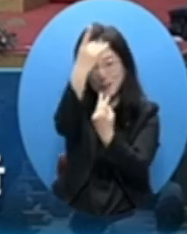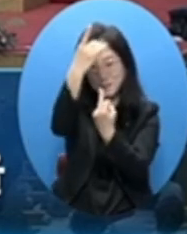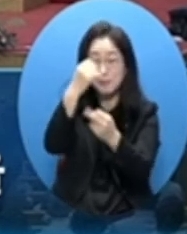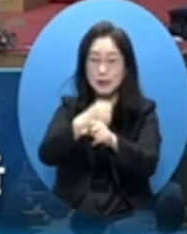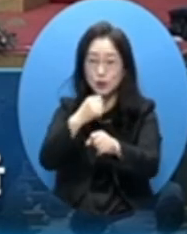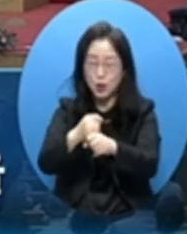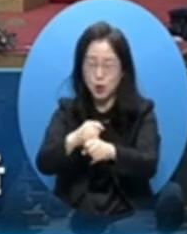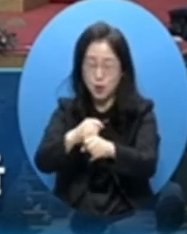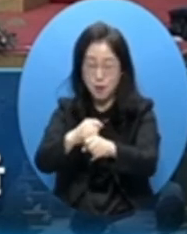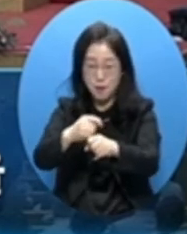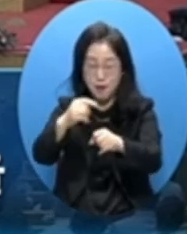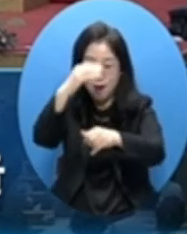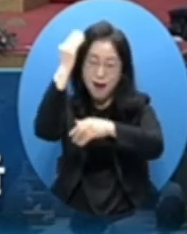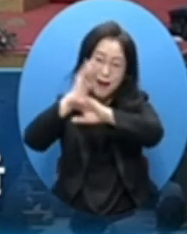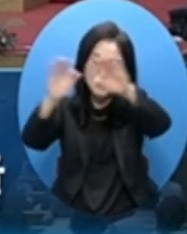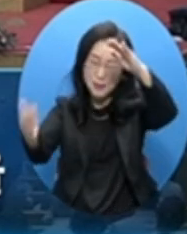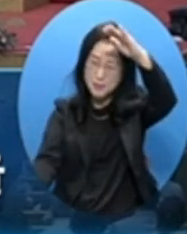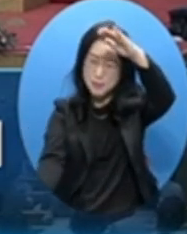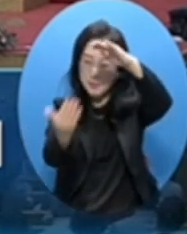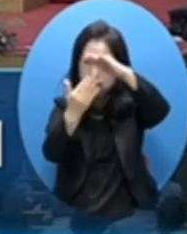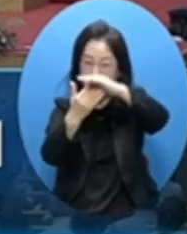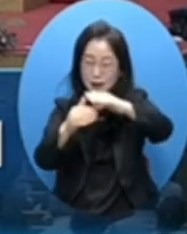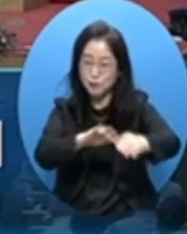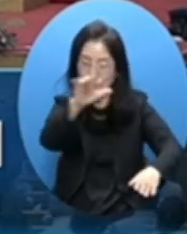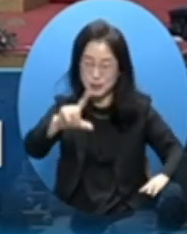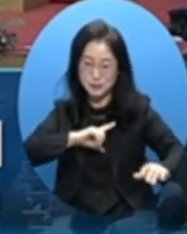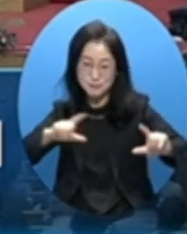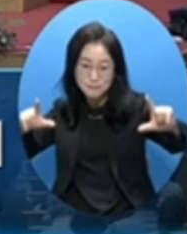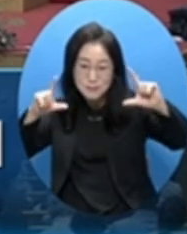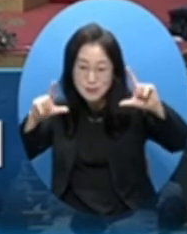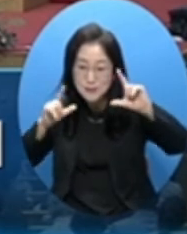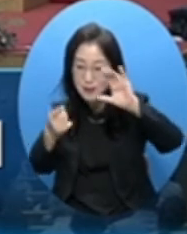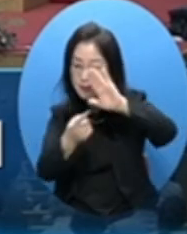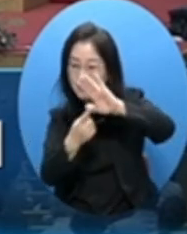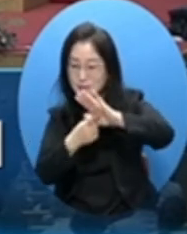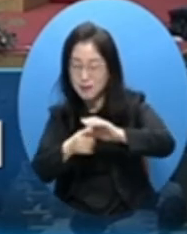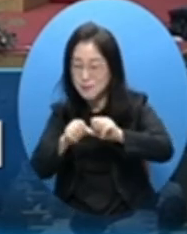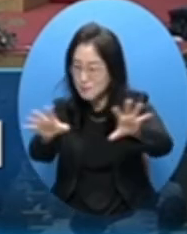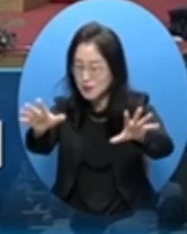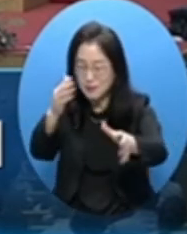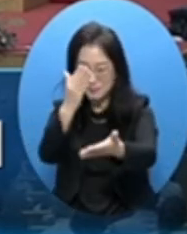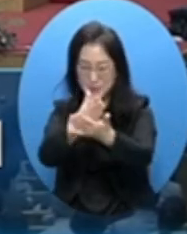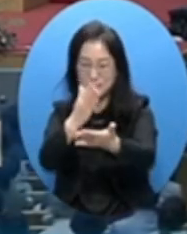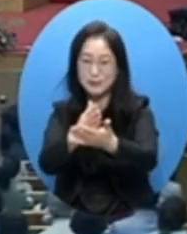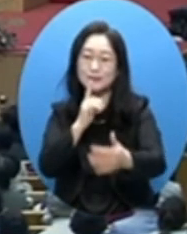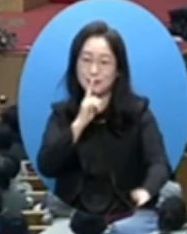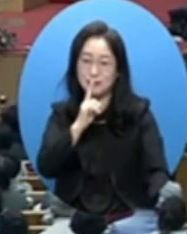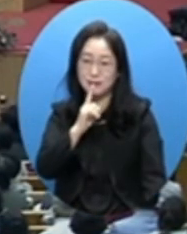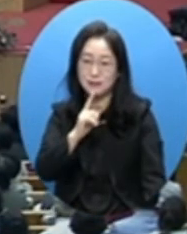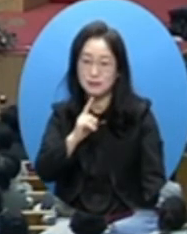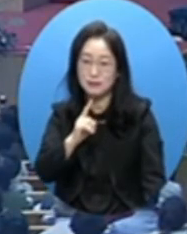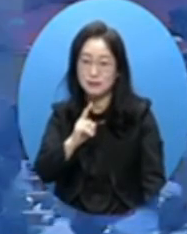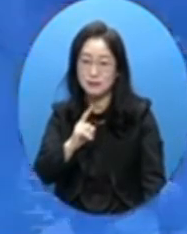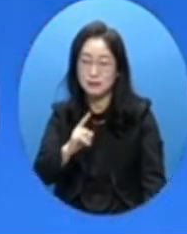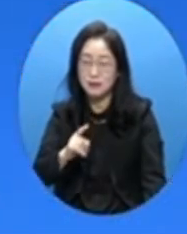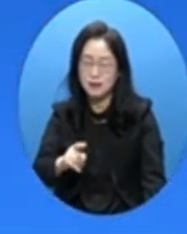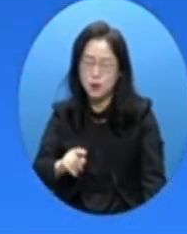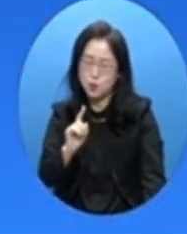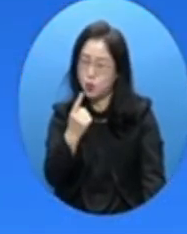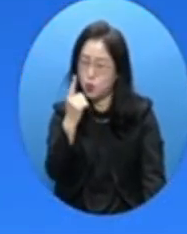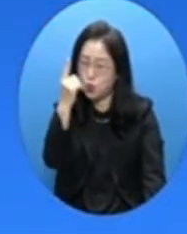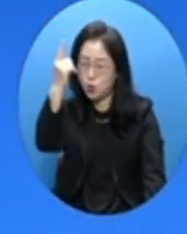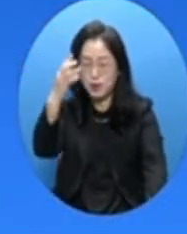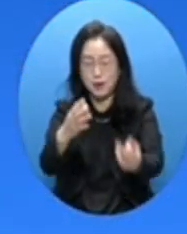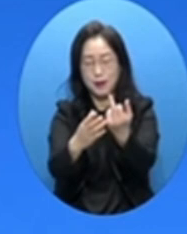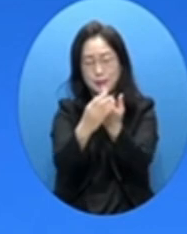그탑 꼭대기를 하늘에 닿게 하여 우리 이름을 내고 온 지면에 흩어짐을 면하게 하자 하였더니 그래서 저도 높이 탑을 땄습니다